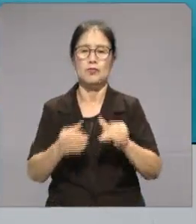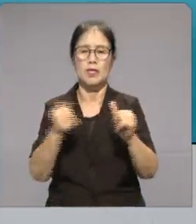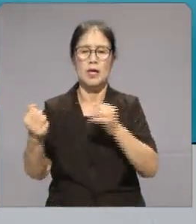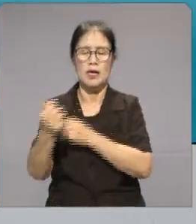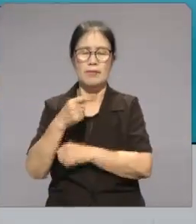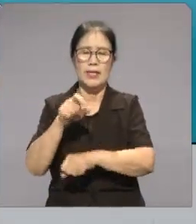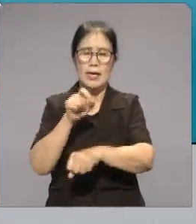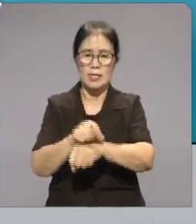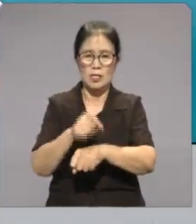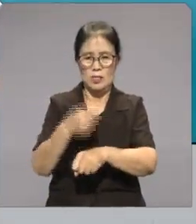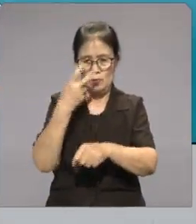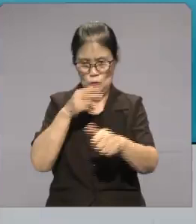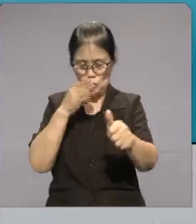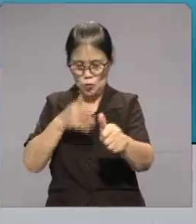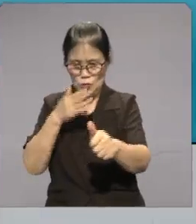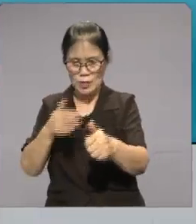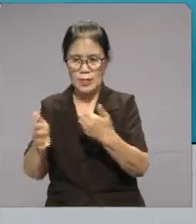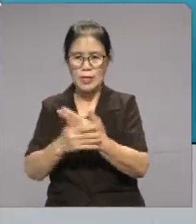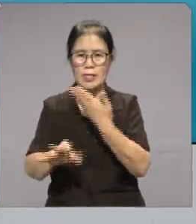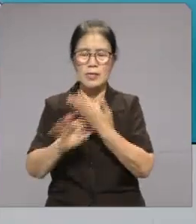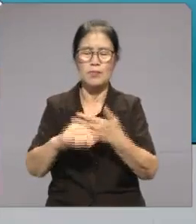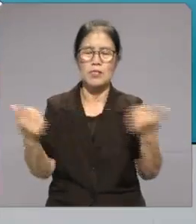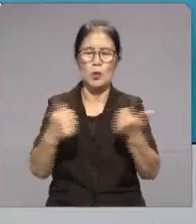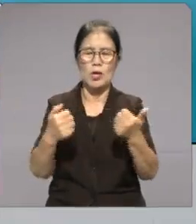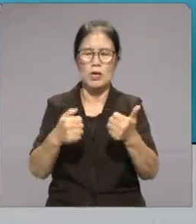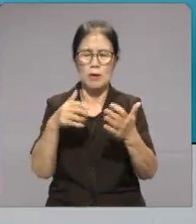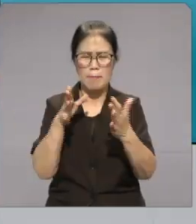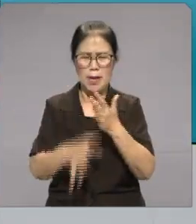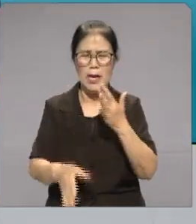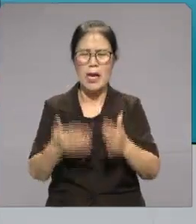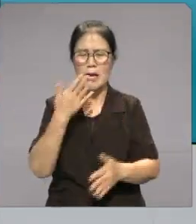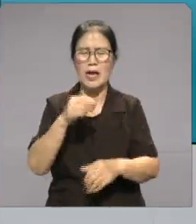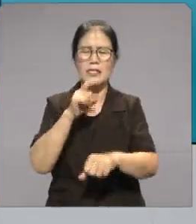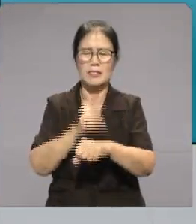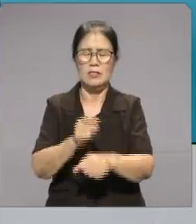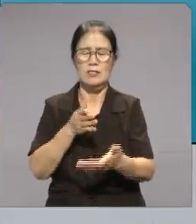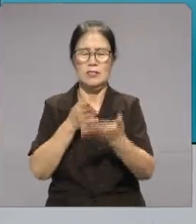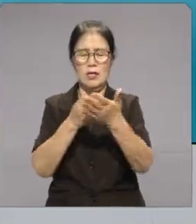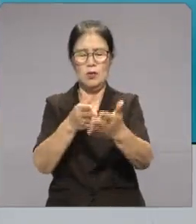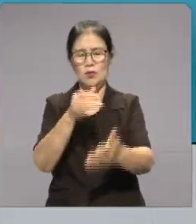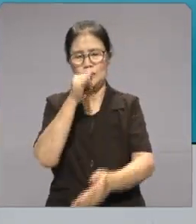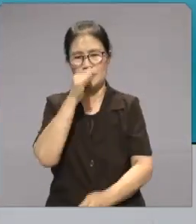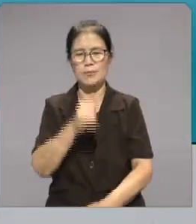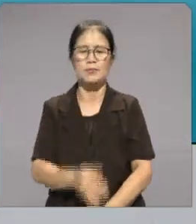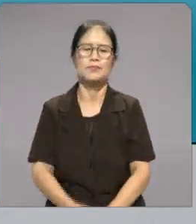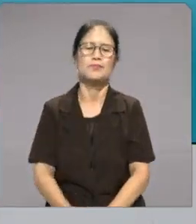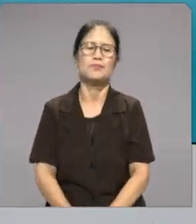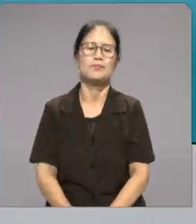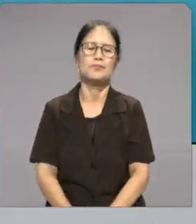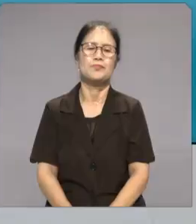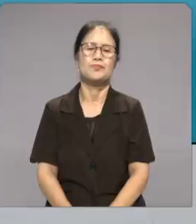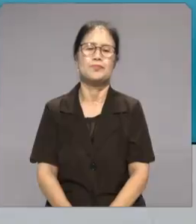행정 사무조사를 요구하면서 임시회 파행 가능성도 제기되고 있습니다 윤종화